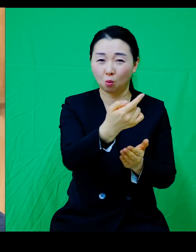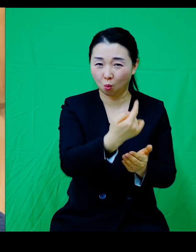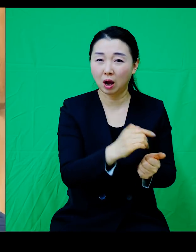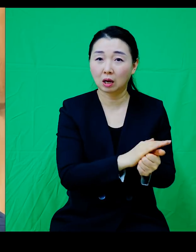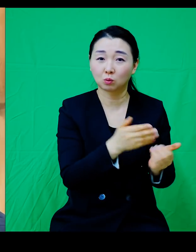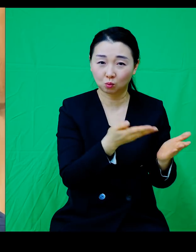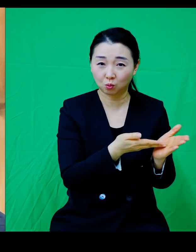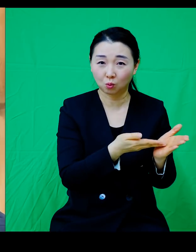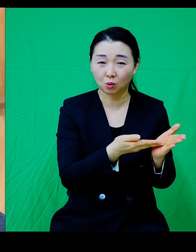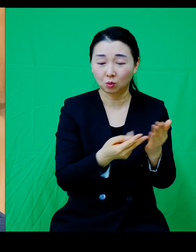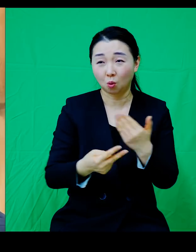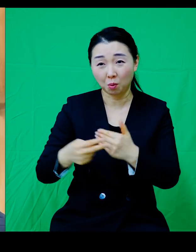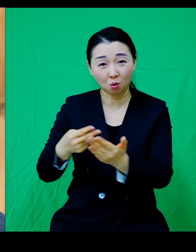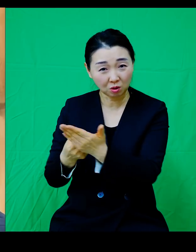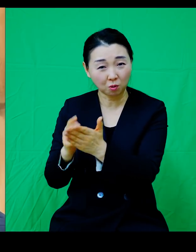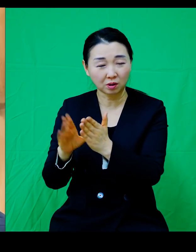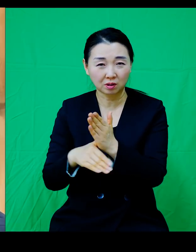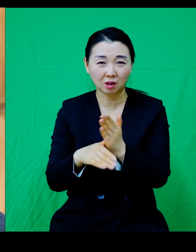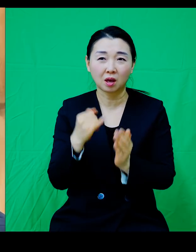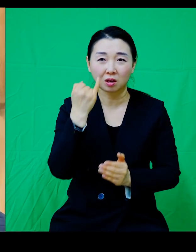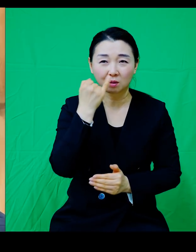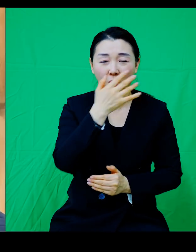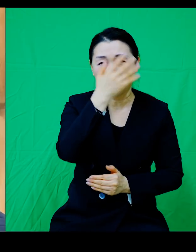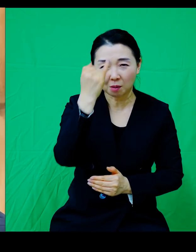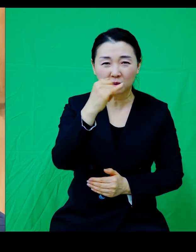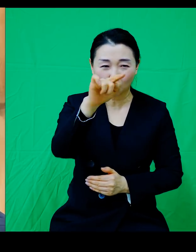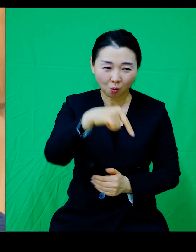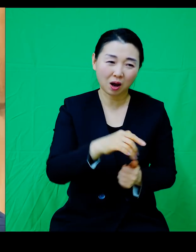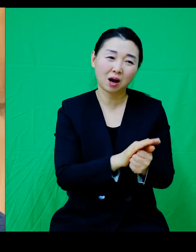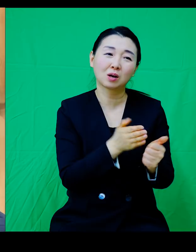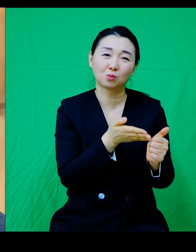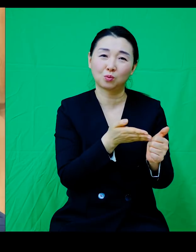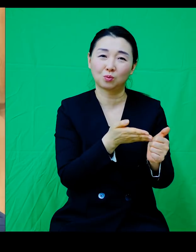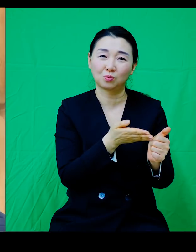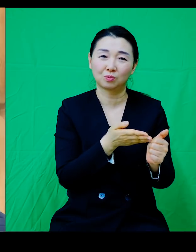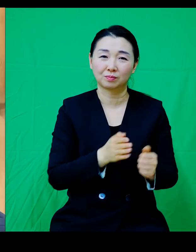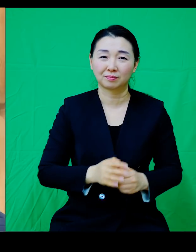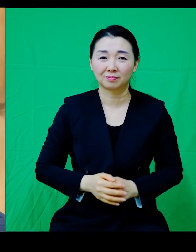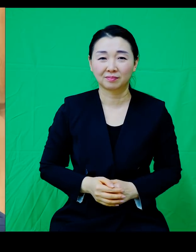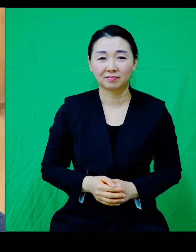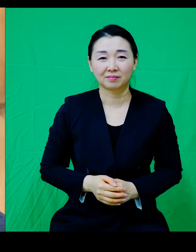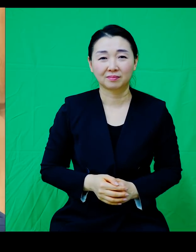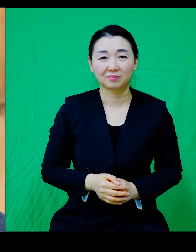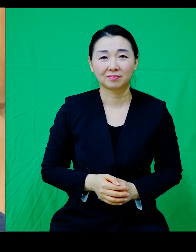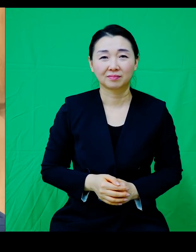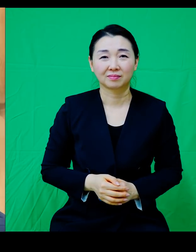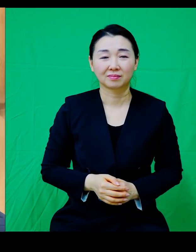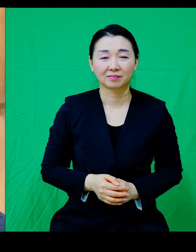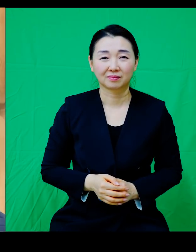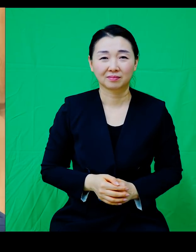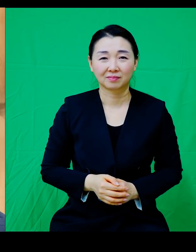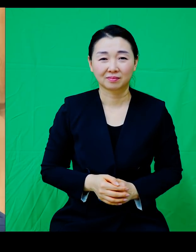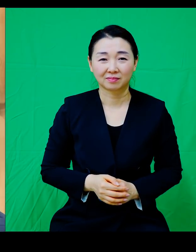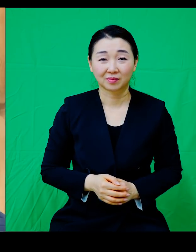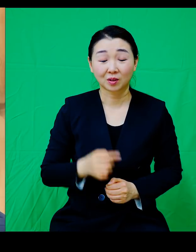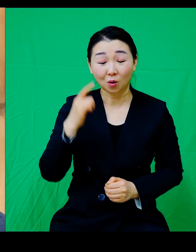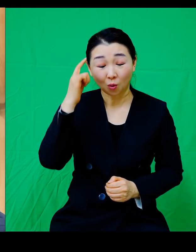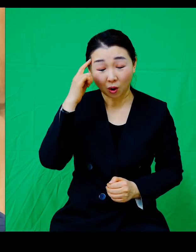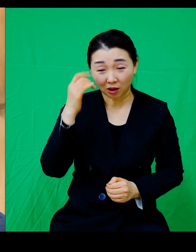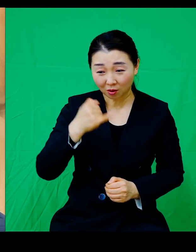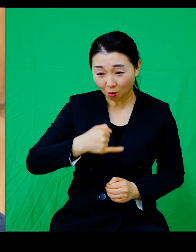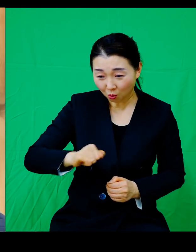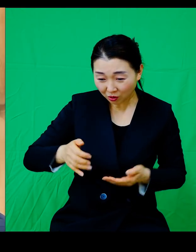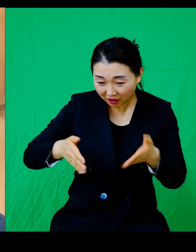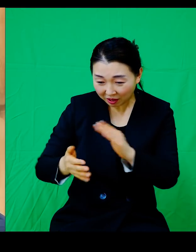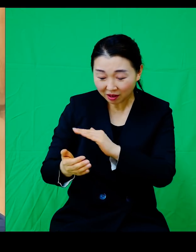그리고 뭐 입원해 있는 상황 동안에도 계속 이제 이모나 할머니가 봐주고 그런 상황들도 많고 자기는 온유가